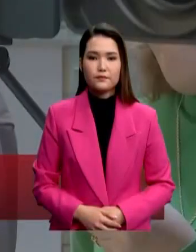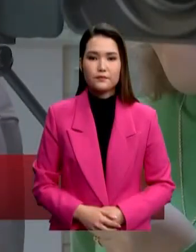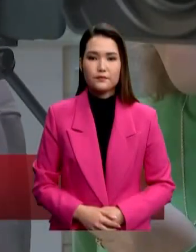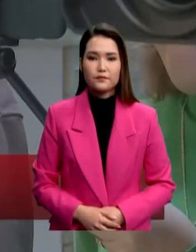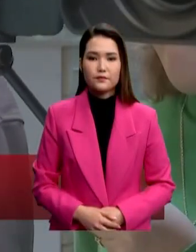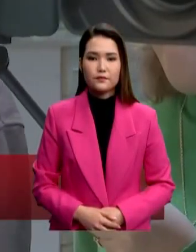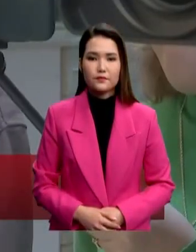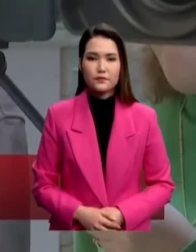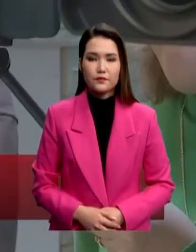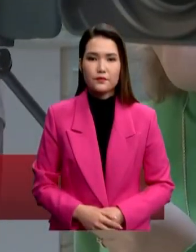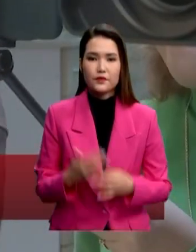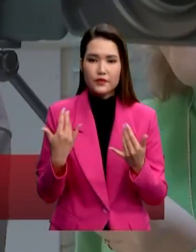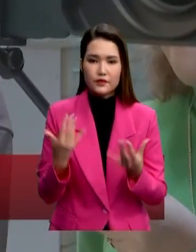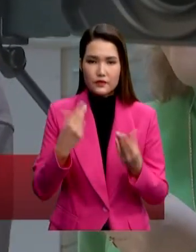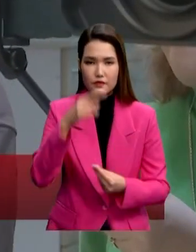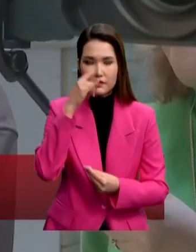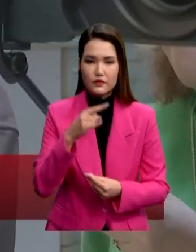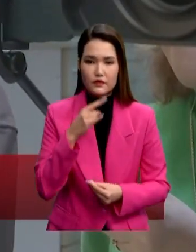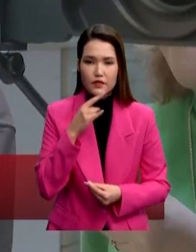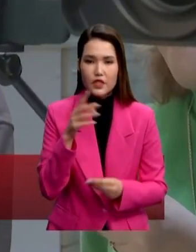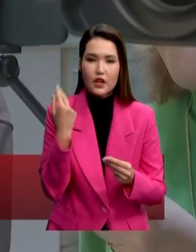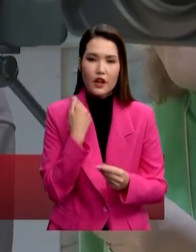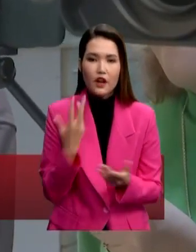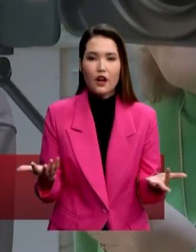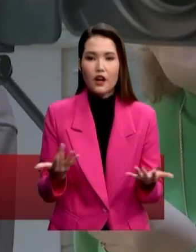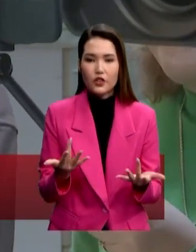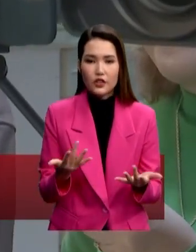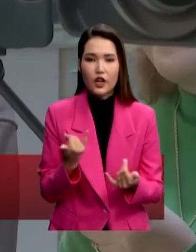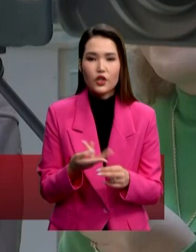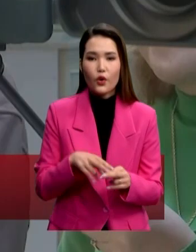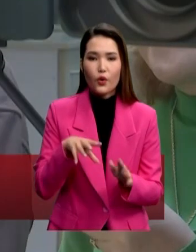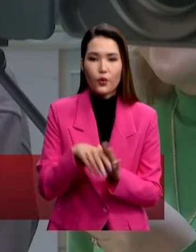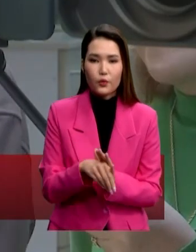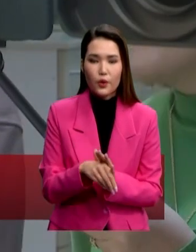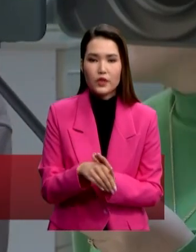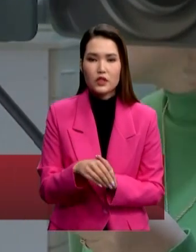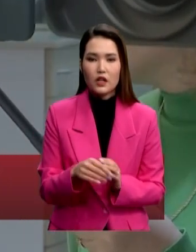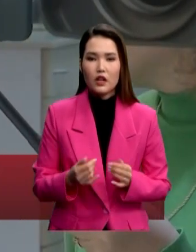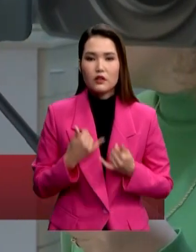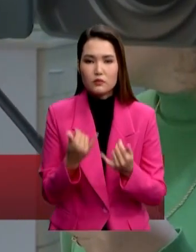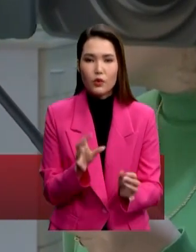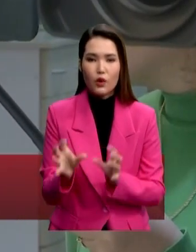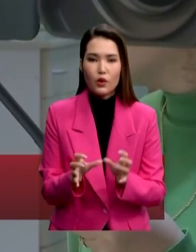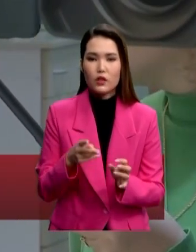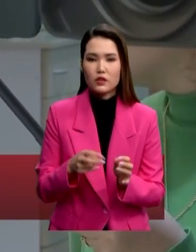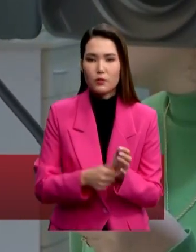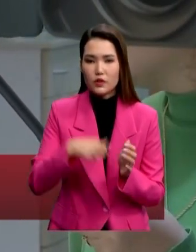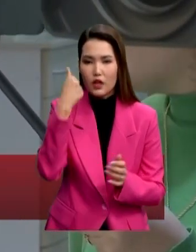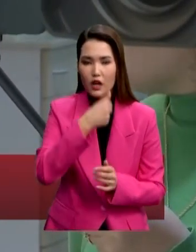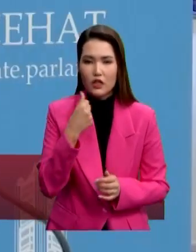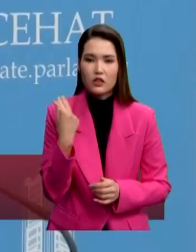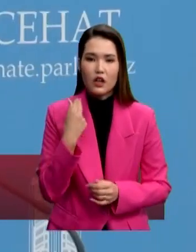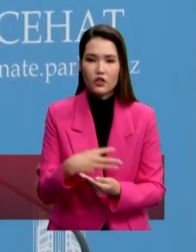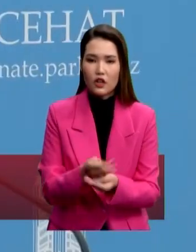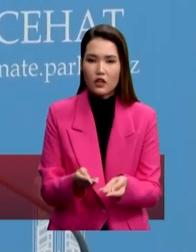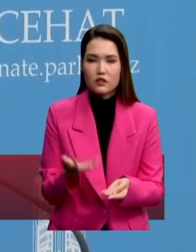тыңдайық. Қазір Қазақстанның сыртқы қарызы қанша, және оған қызмет көрсету үшін 2023 жылы қанша қаражат